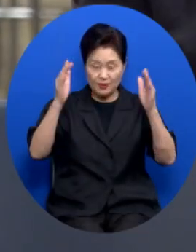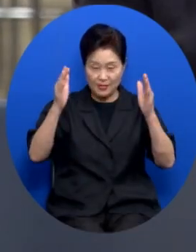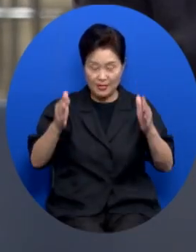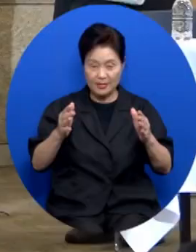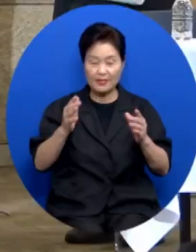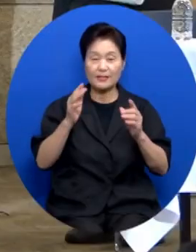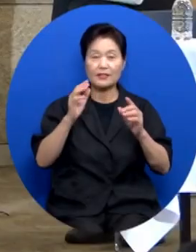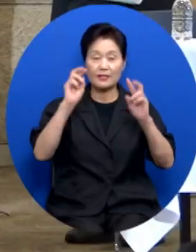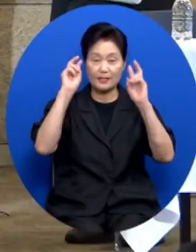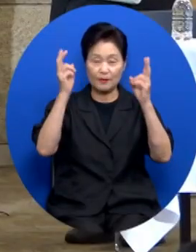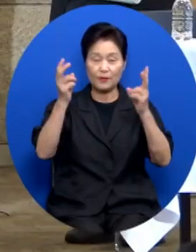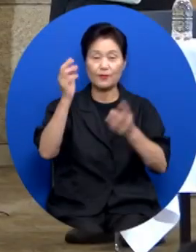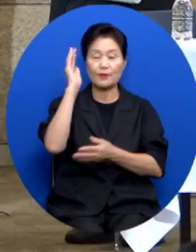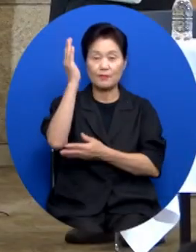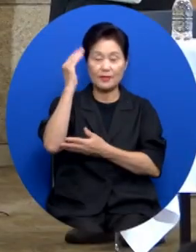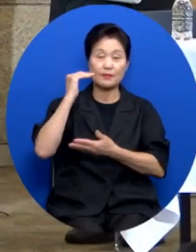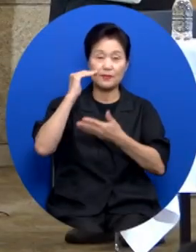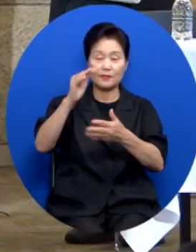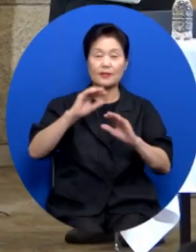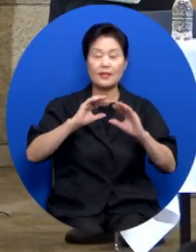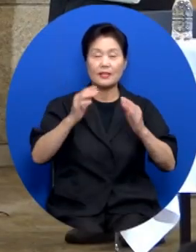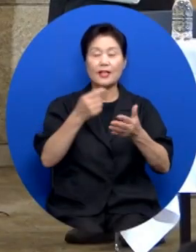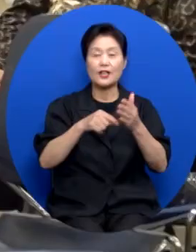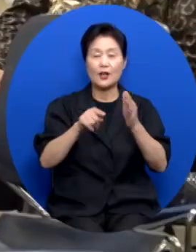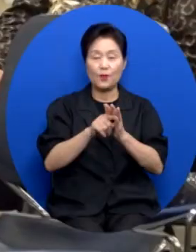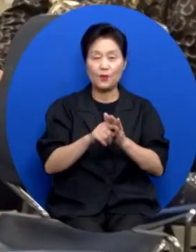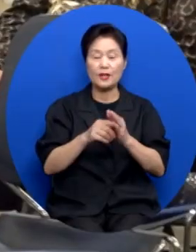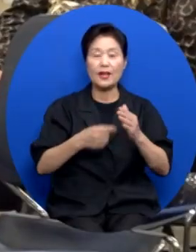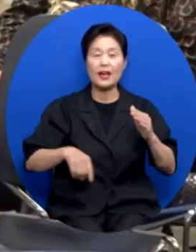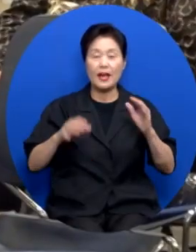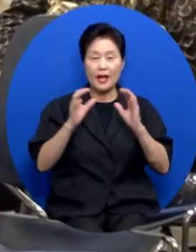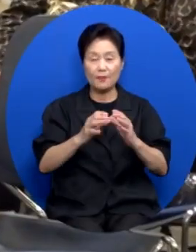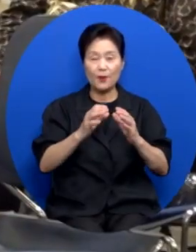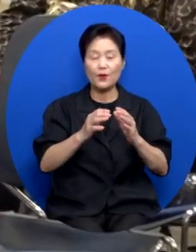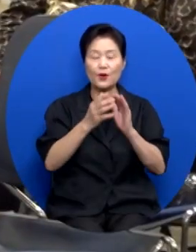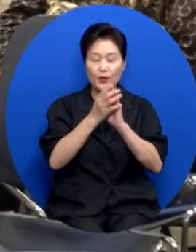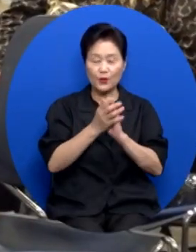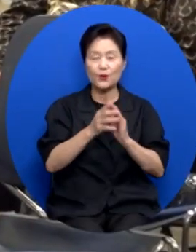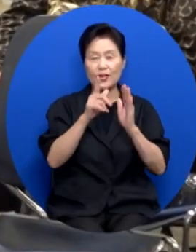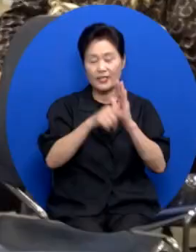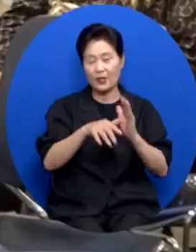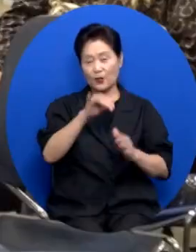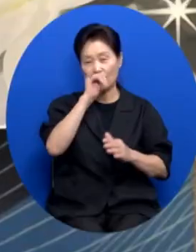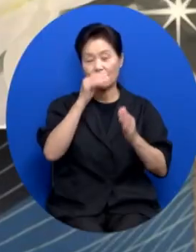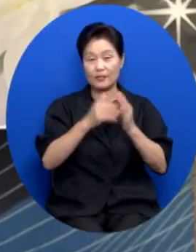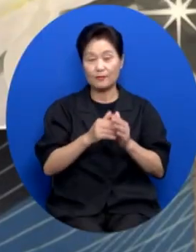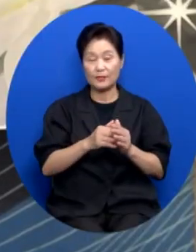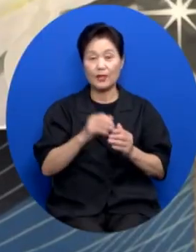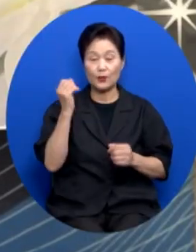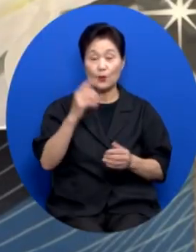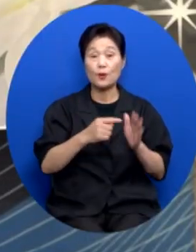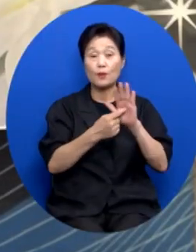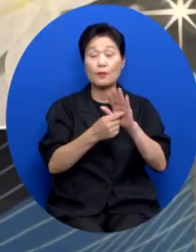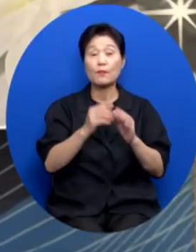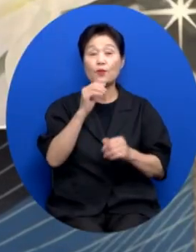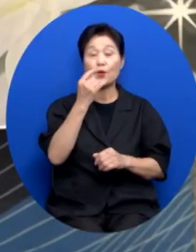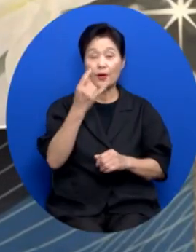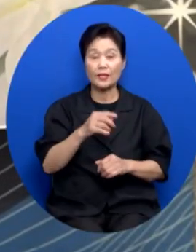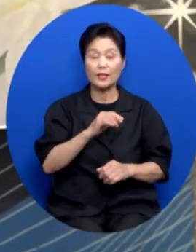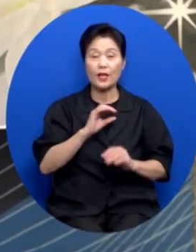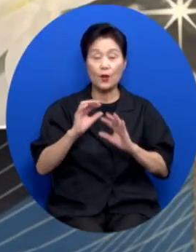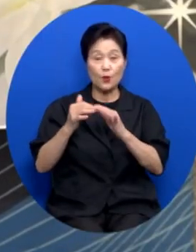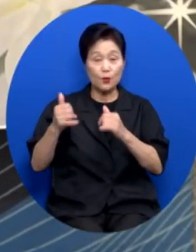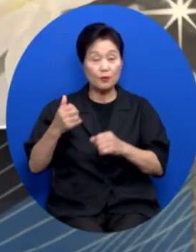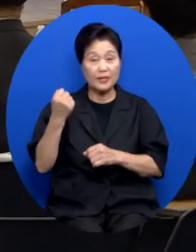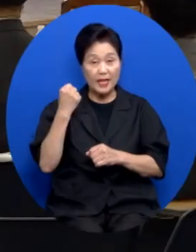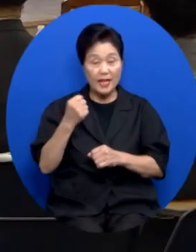전했으며 한국교회와 나라를 위해 합심 기도하는 시간을 가졌습니다. 이어진 발표회에서는 국민의힘 조정훈